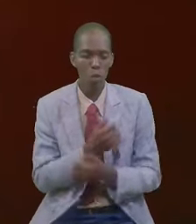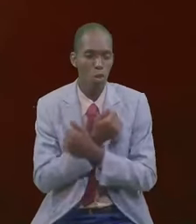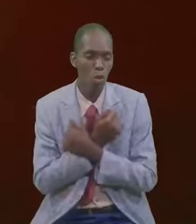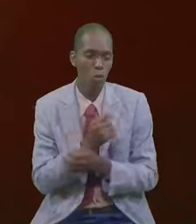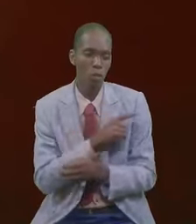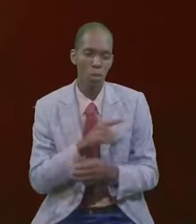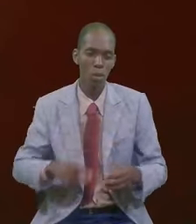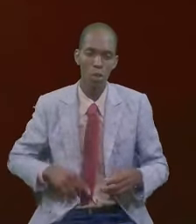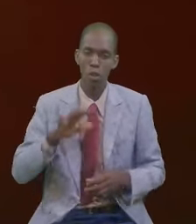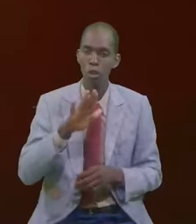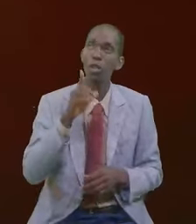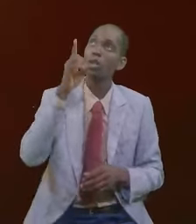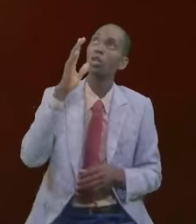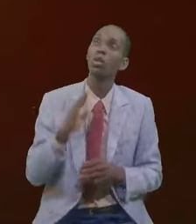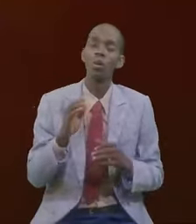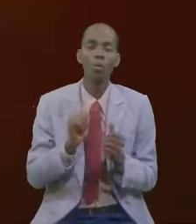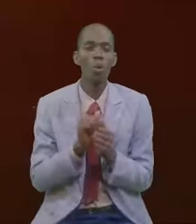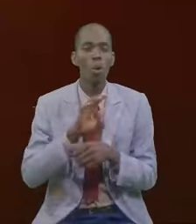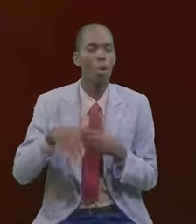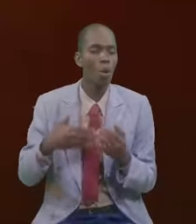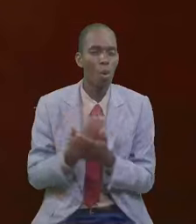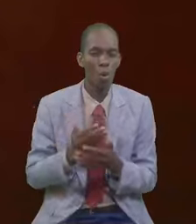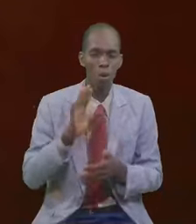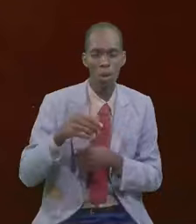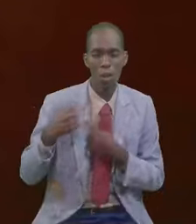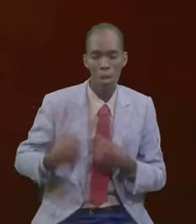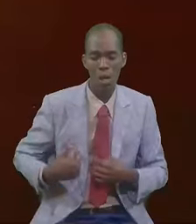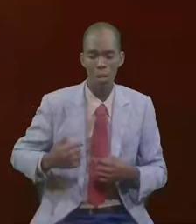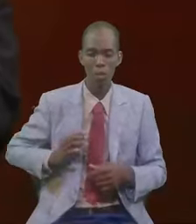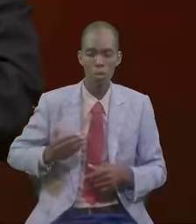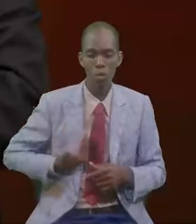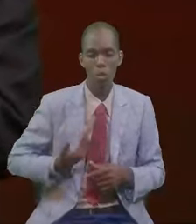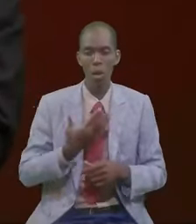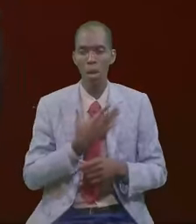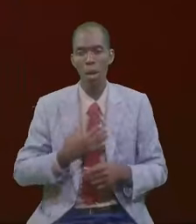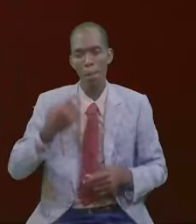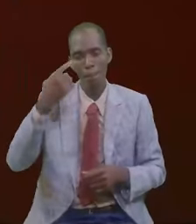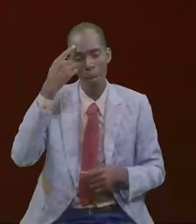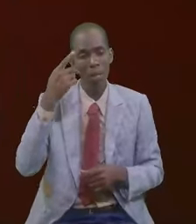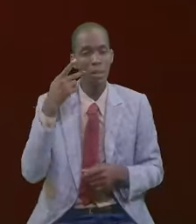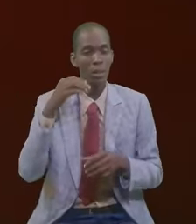ton cœur, de toute ton âme et de toute ta pensée. Le